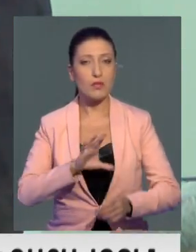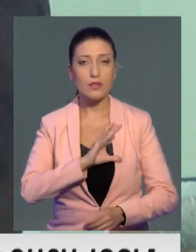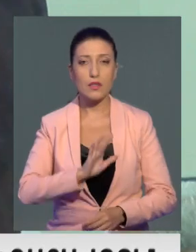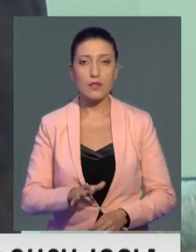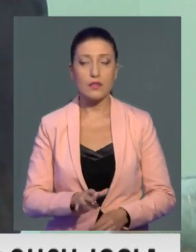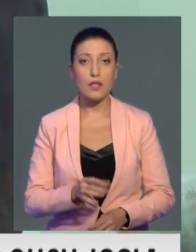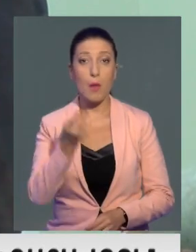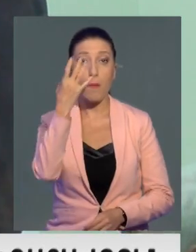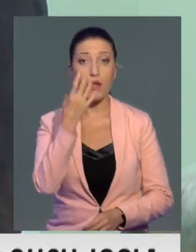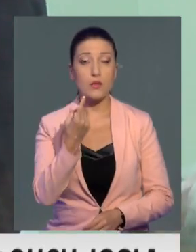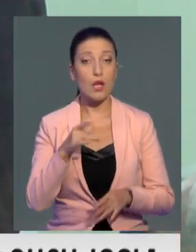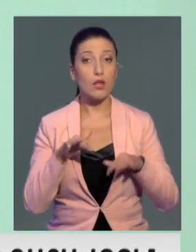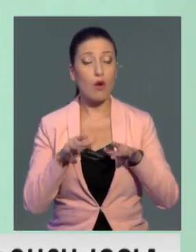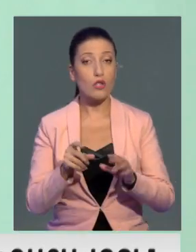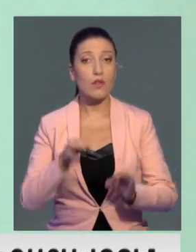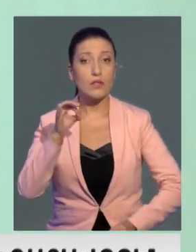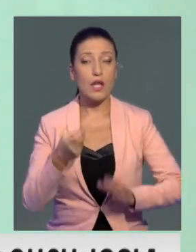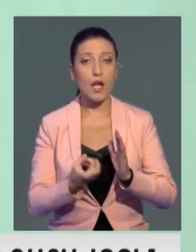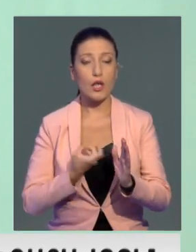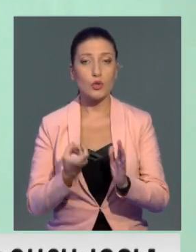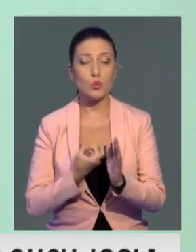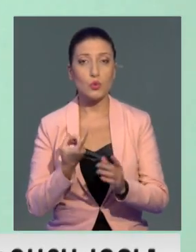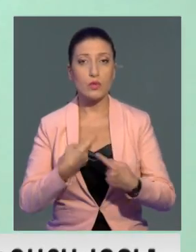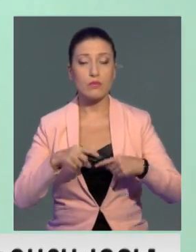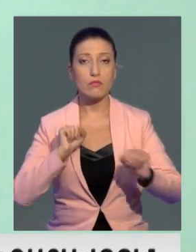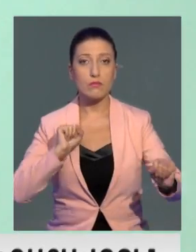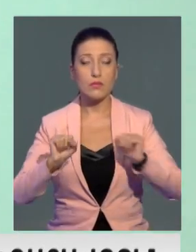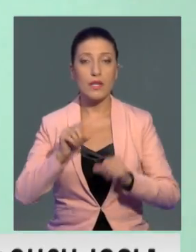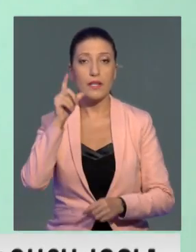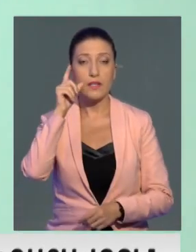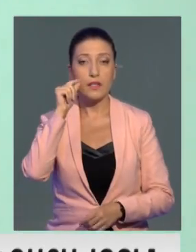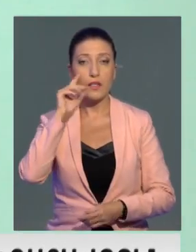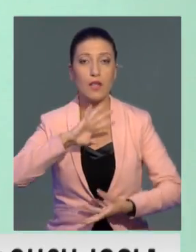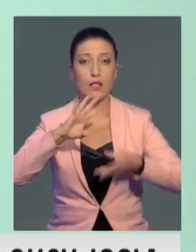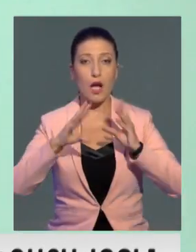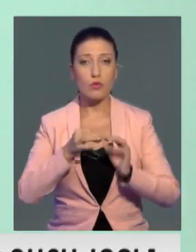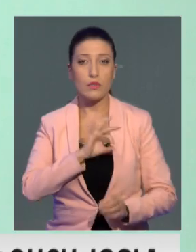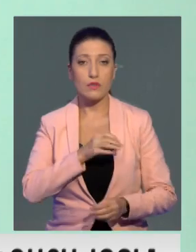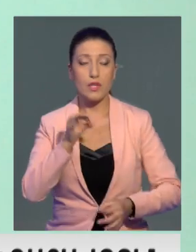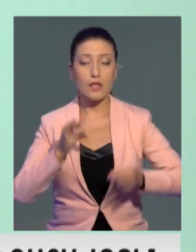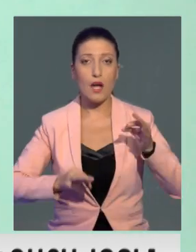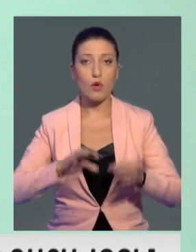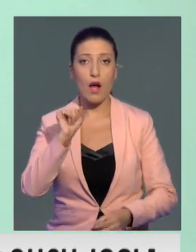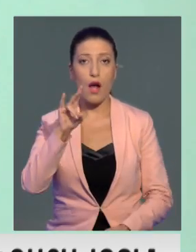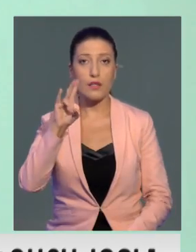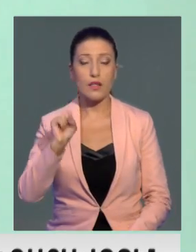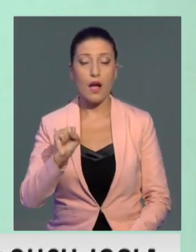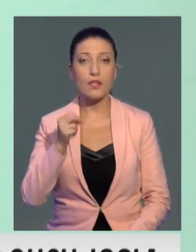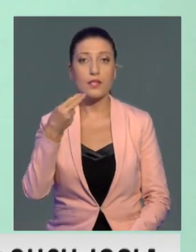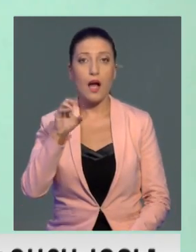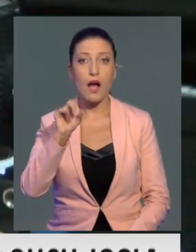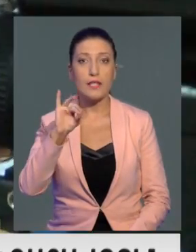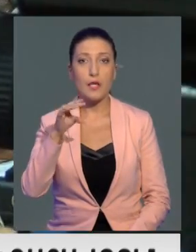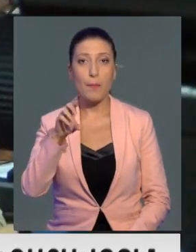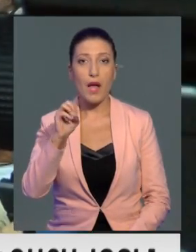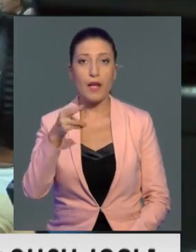մարտի 1-ի գործով դատաքննությունը նախագահում է ընդհանուր իրավասության դատարանի դատավոր Աննա Դանիբեկյանը, նիստի